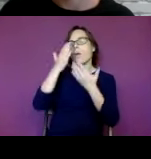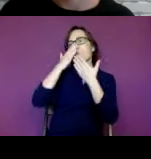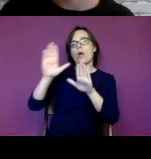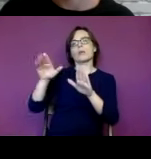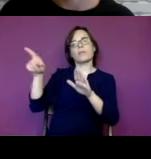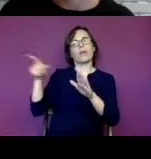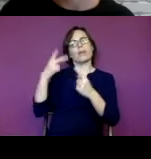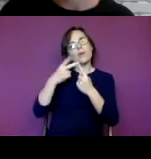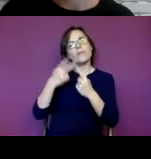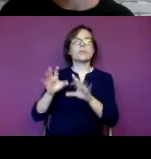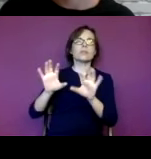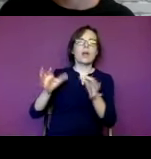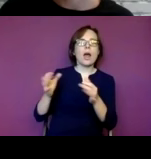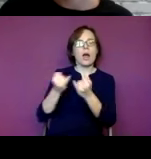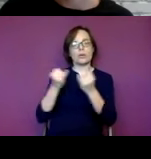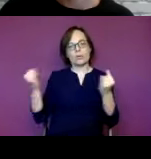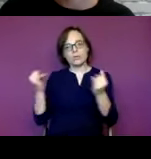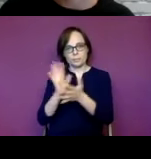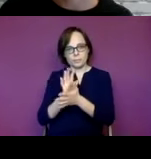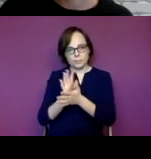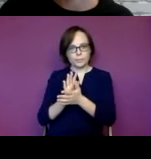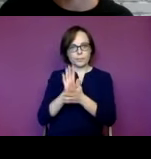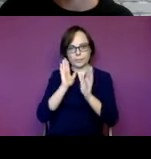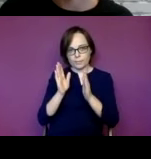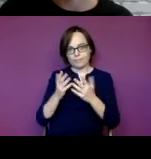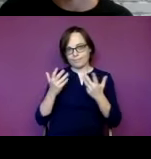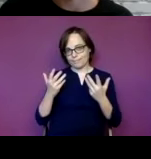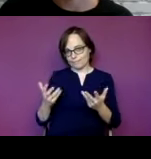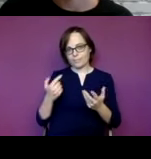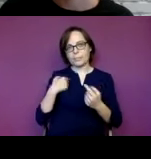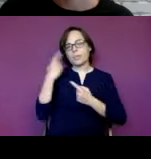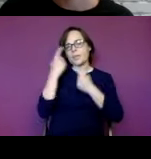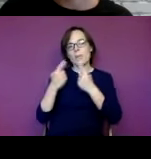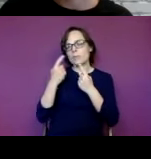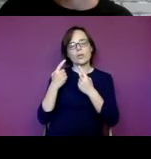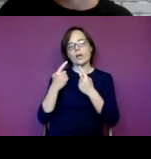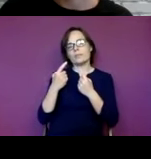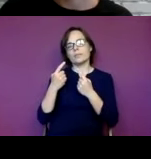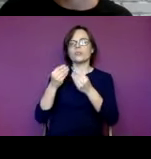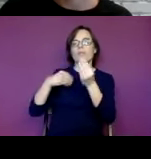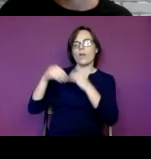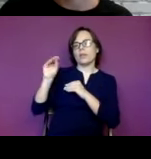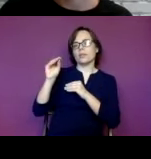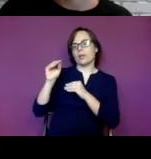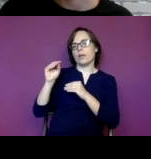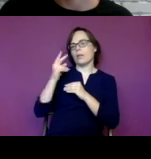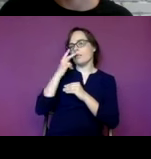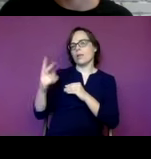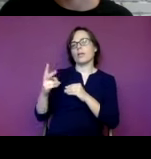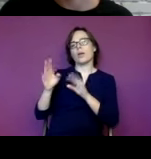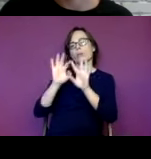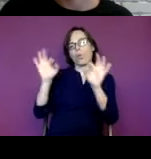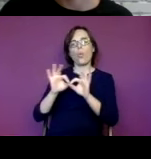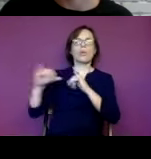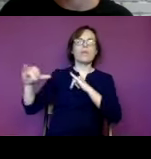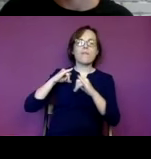mówi o wsi, to wydaje mi się, że więcej nam to mówi jednak o mediach, więcej nam to mówi o środkach władzy czy